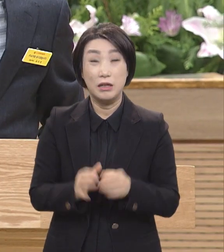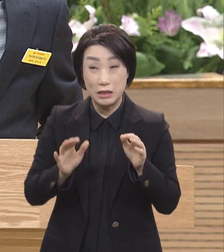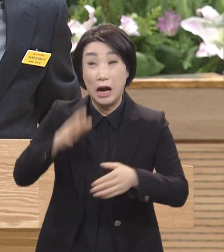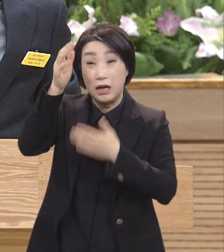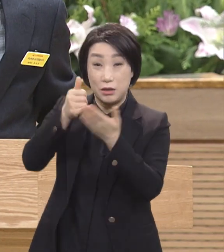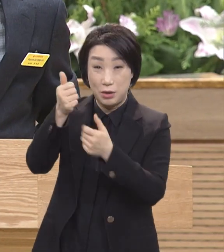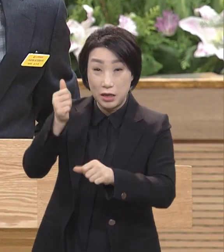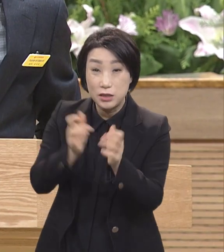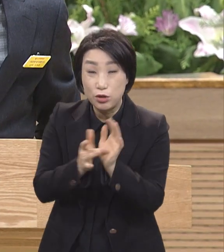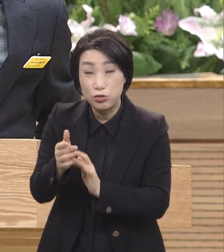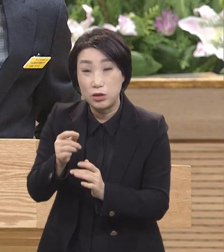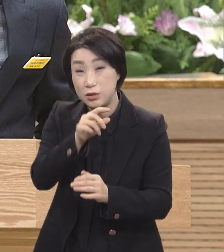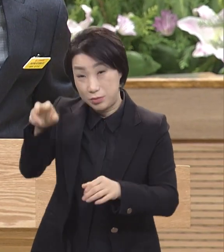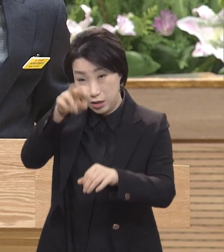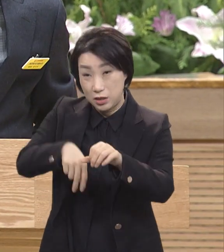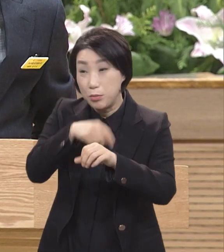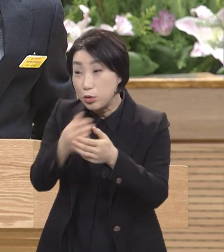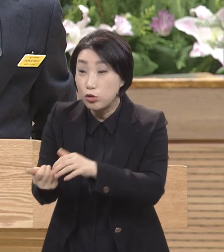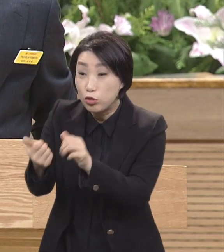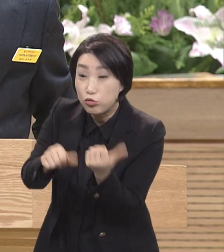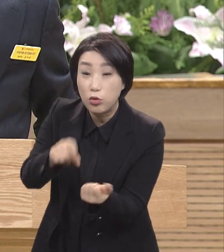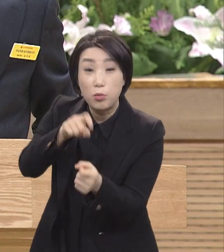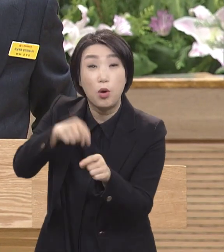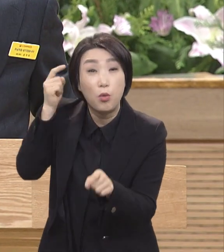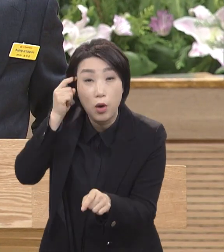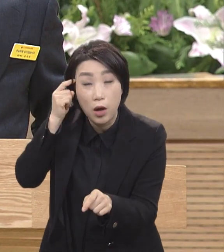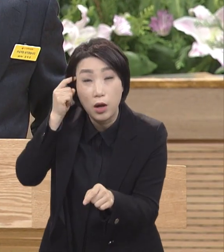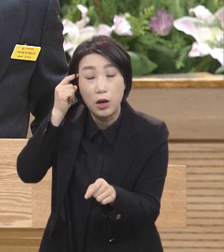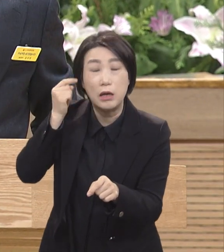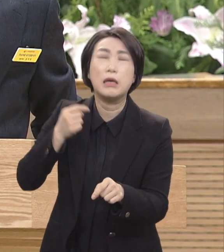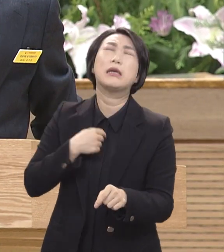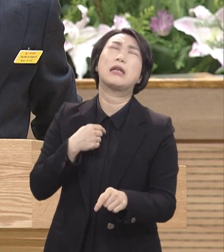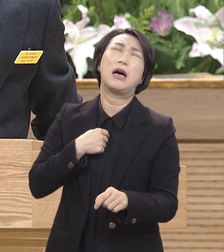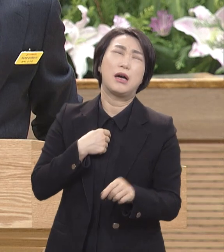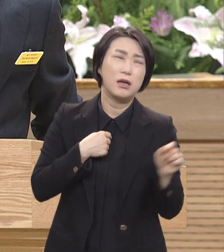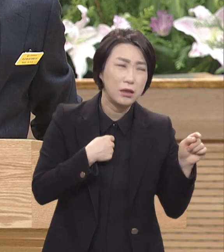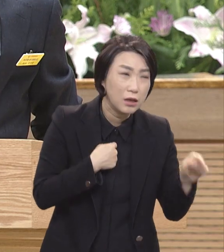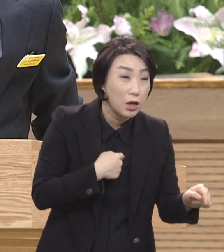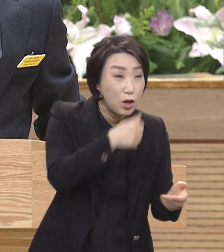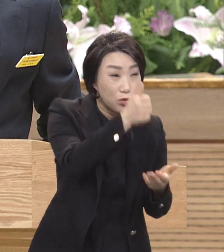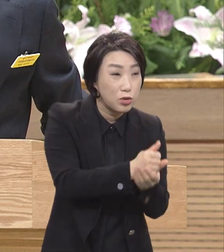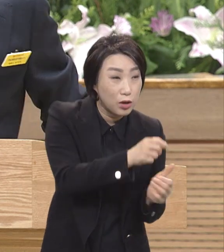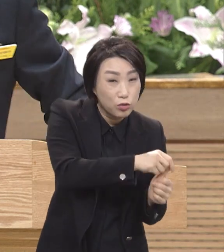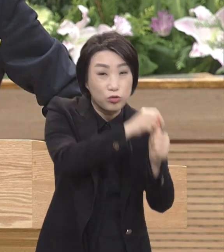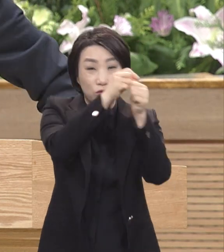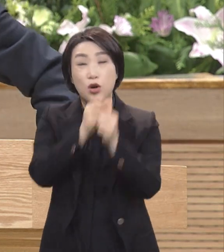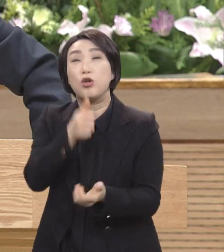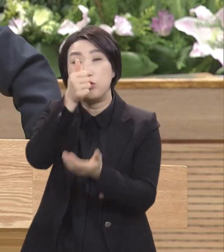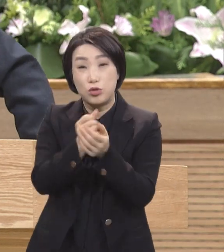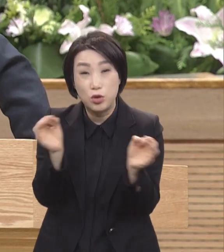하나님의 아들이 피 흘려 죽은 목적이 뭐지? 나를 죄에서 속죄하고